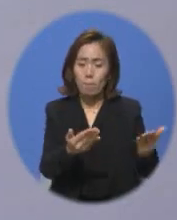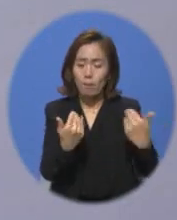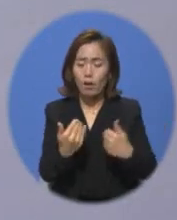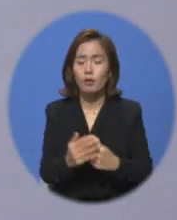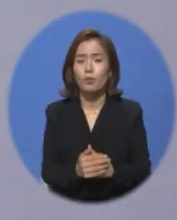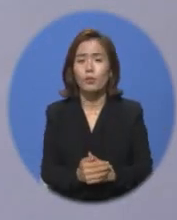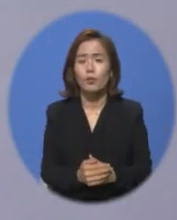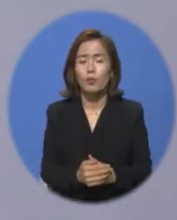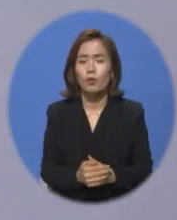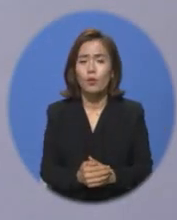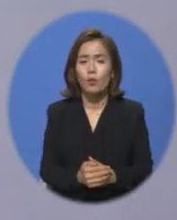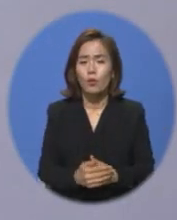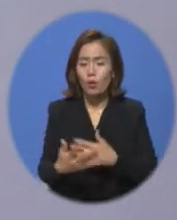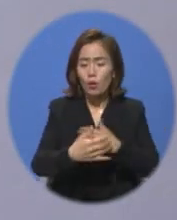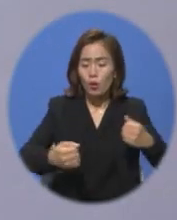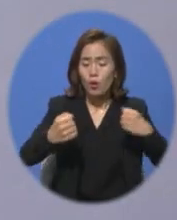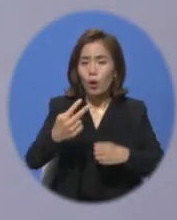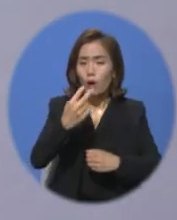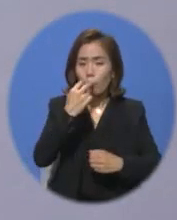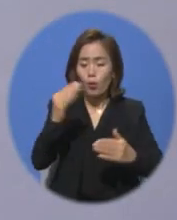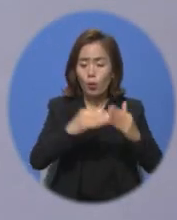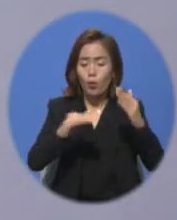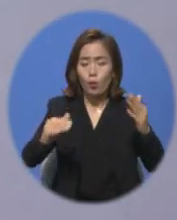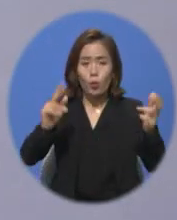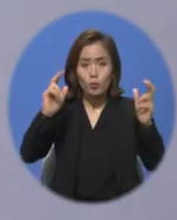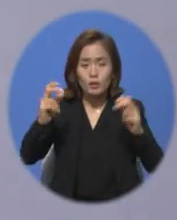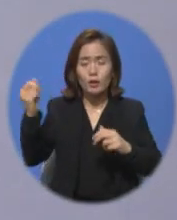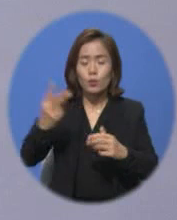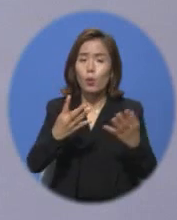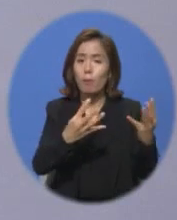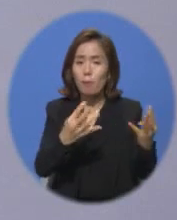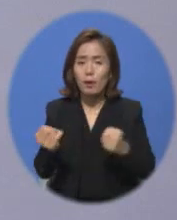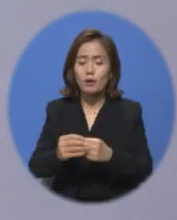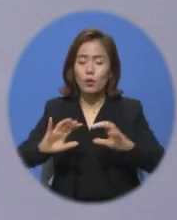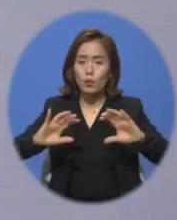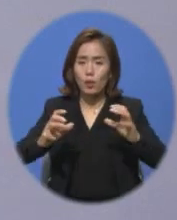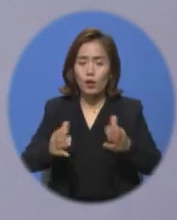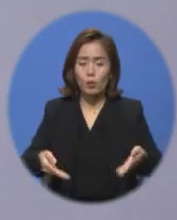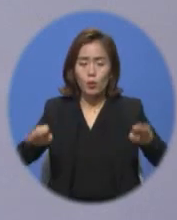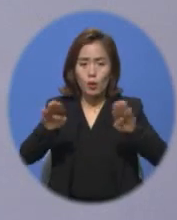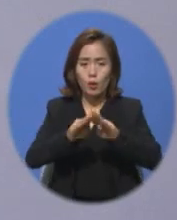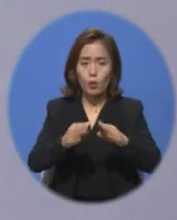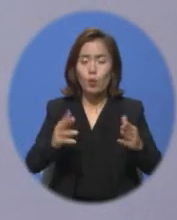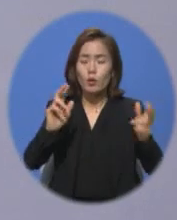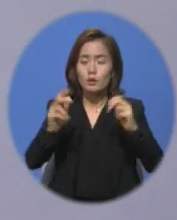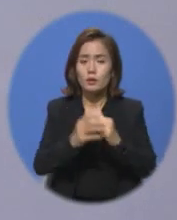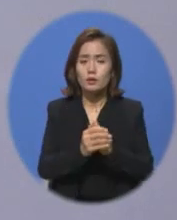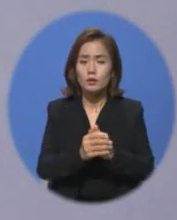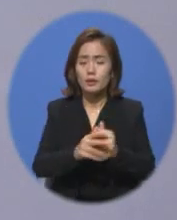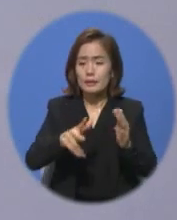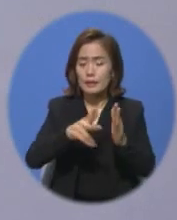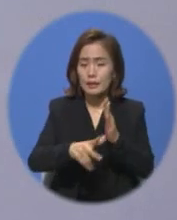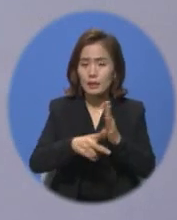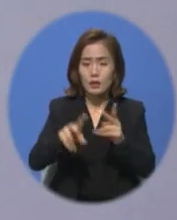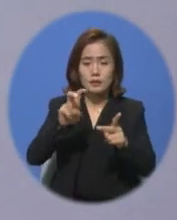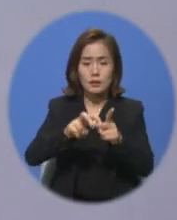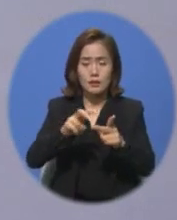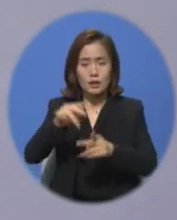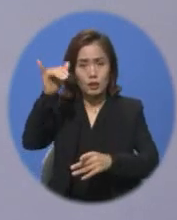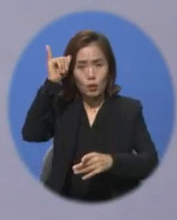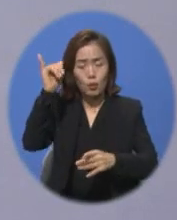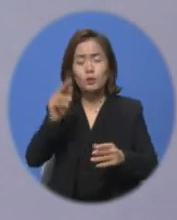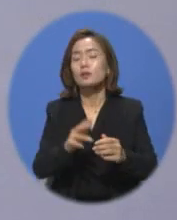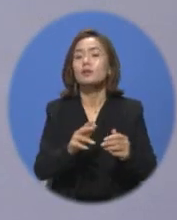광주전체를위한AI센터로서이들을유치해나가겠습니다.저는 국민건강 보험공단을비롯한여러 국영기관과